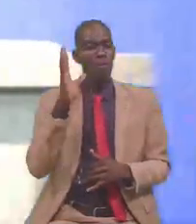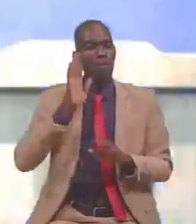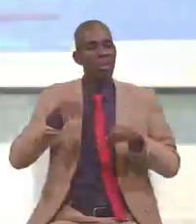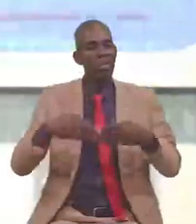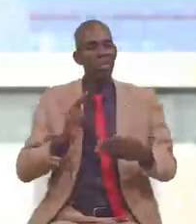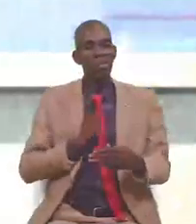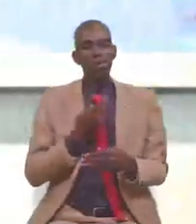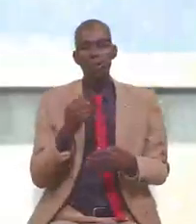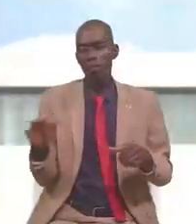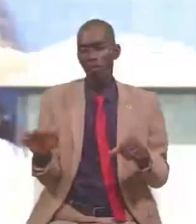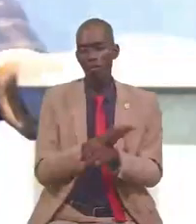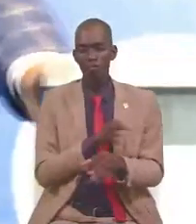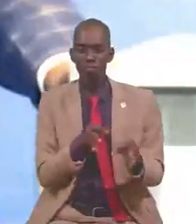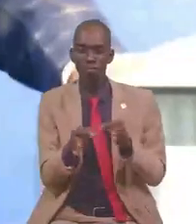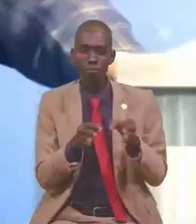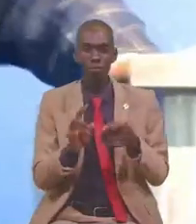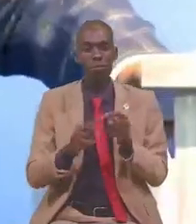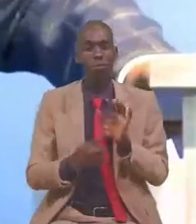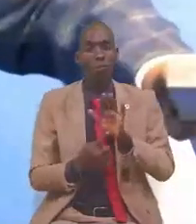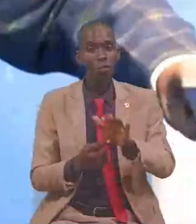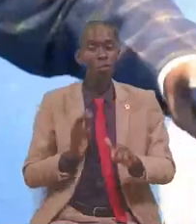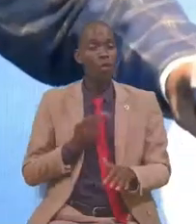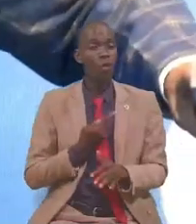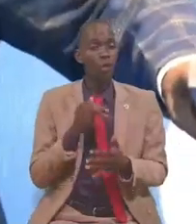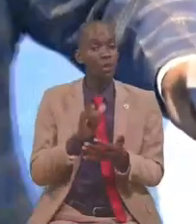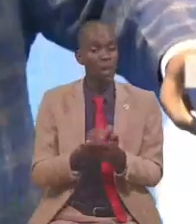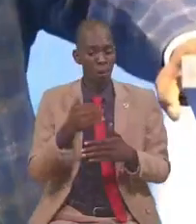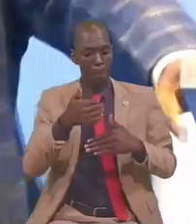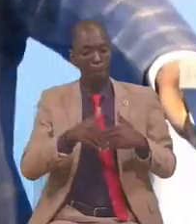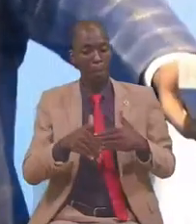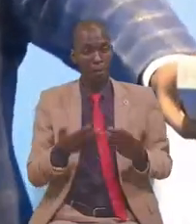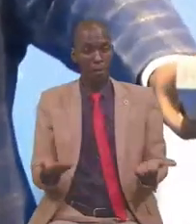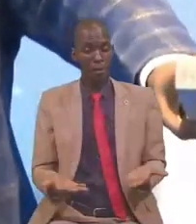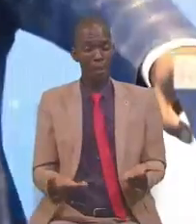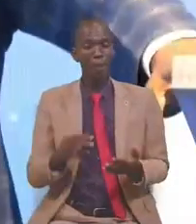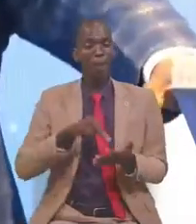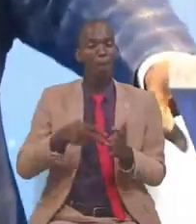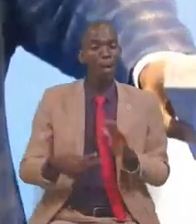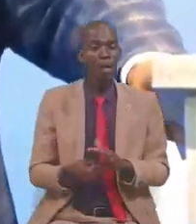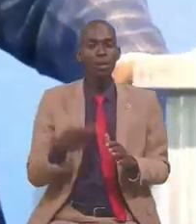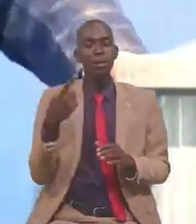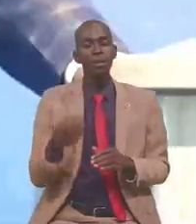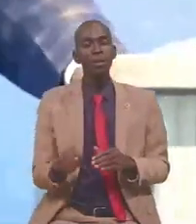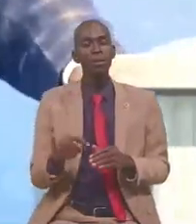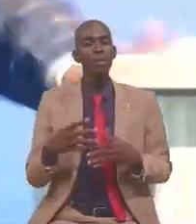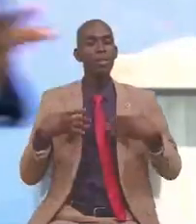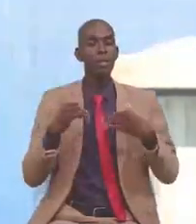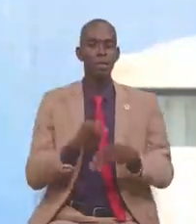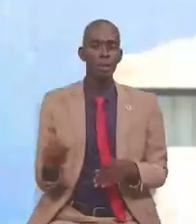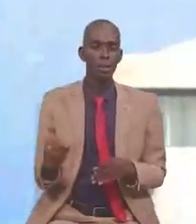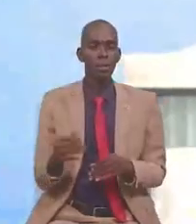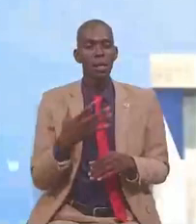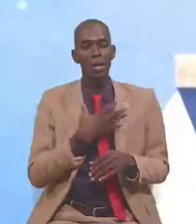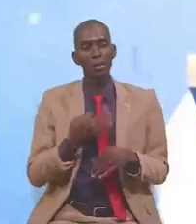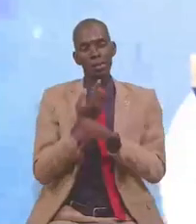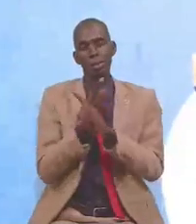nous montrer que le pain ici, c'est le pain de guérison et c'est le pain de délivrance. Et comme